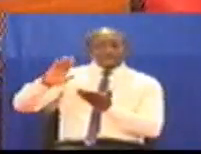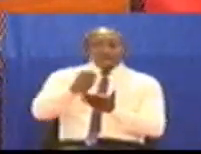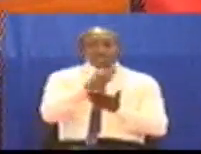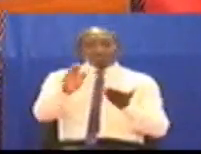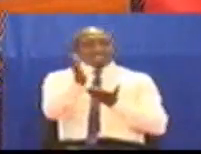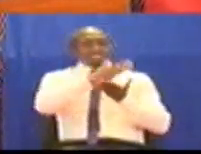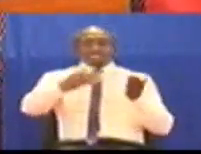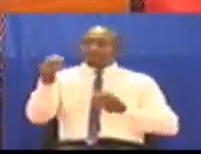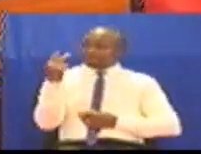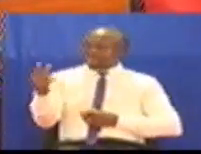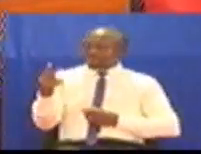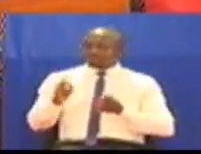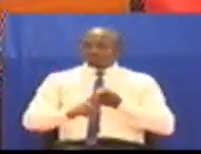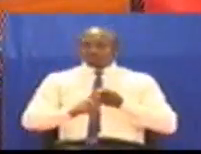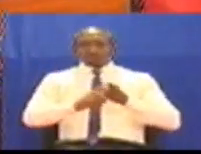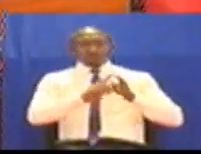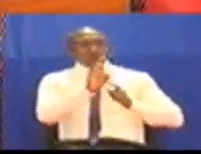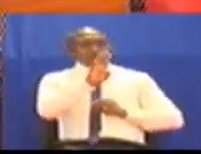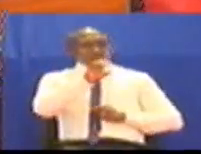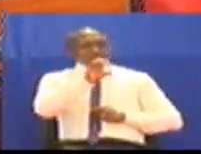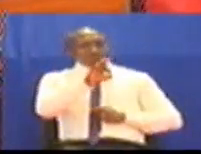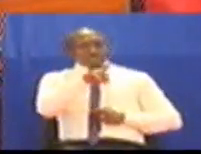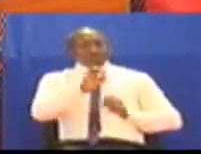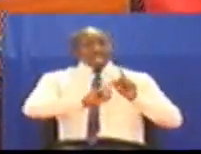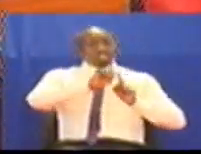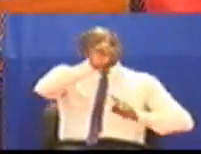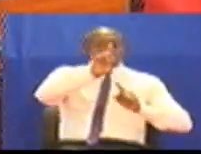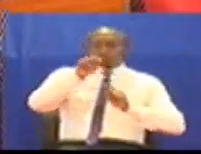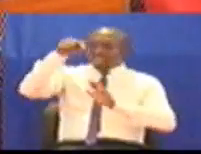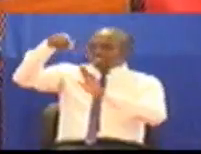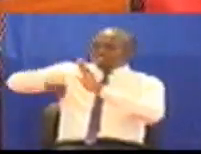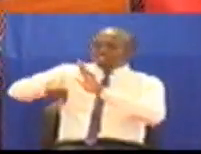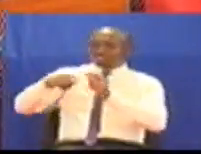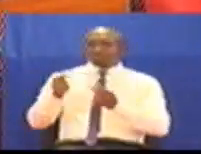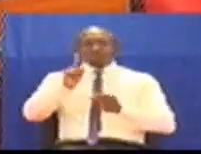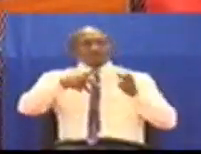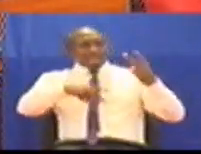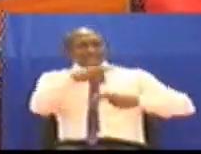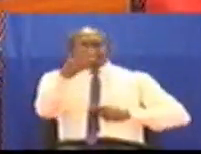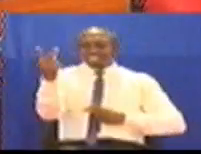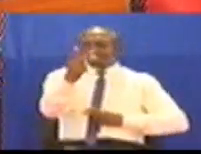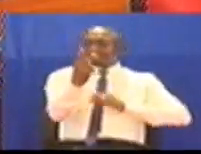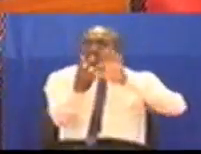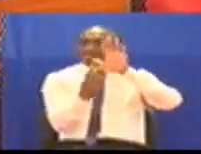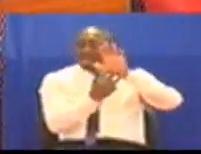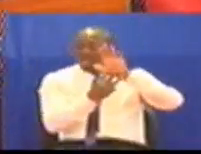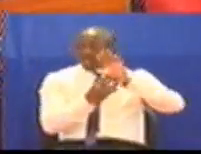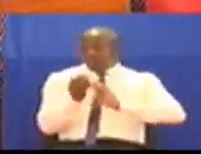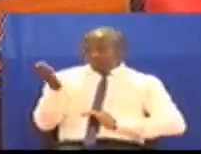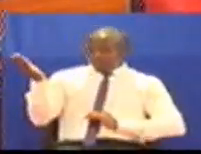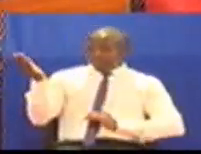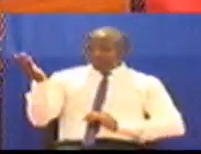sehemu mbili, ufipa wa juu na ufipa wa chini. Lile jimbo lina kata 28 Mheshimiwa Naibu